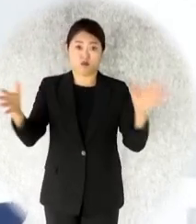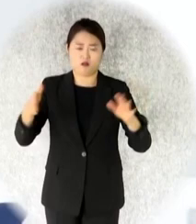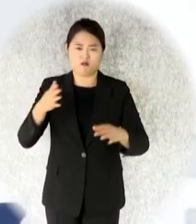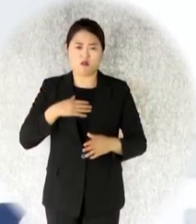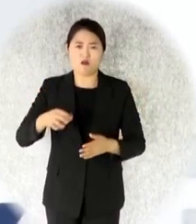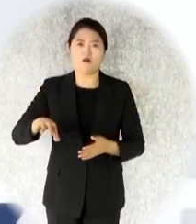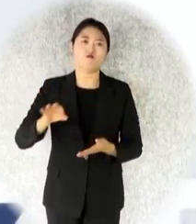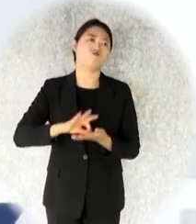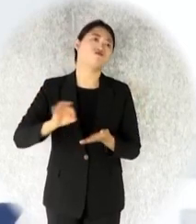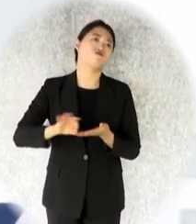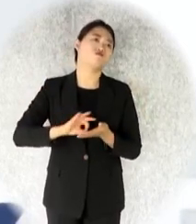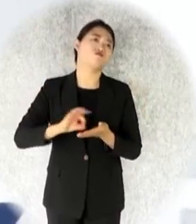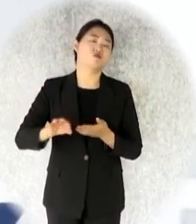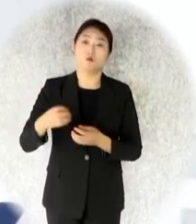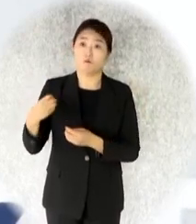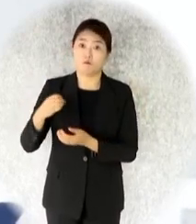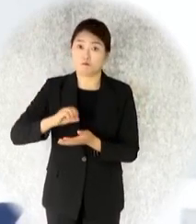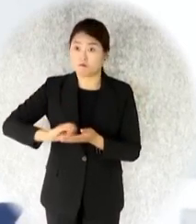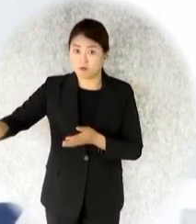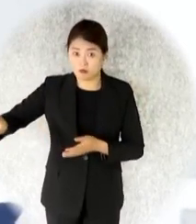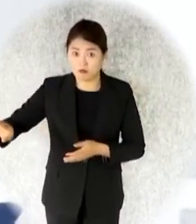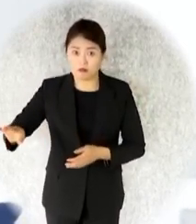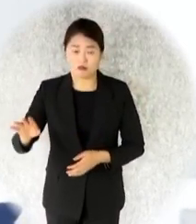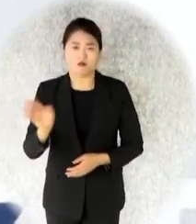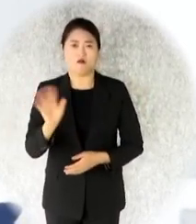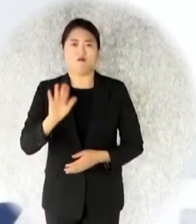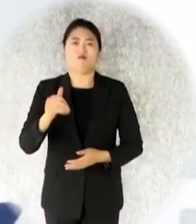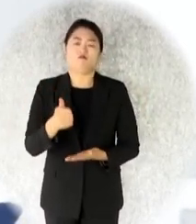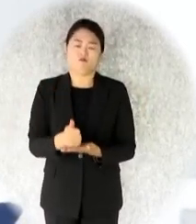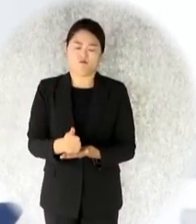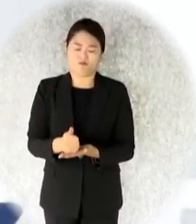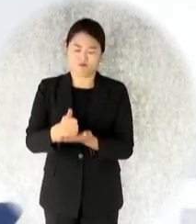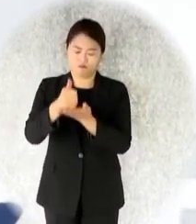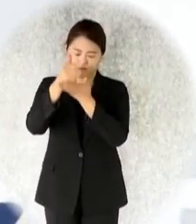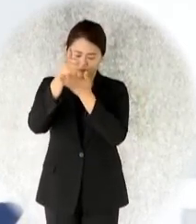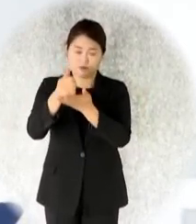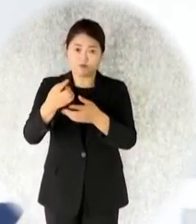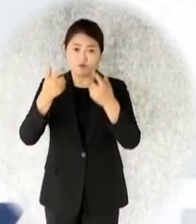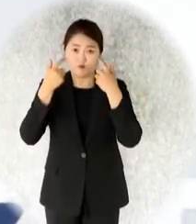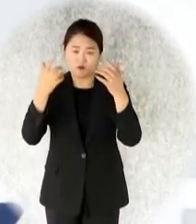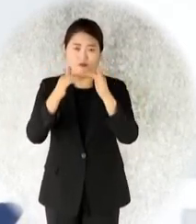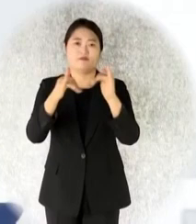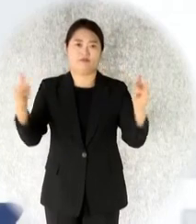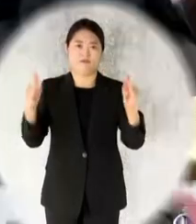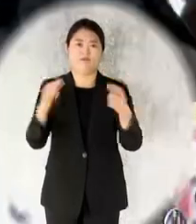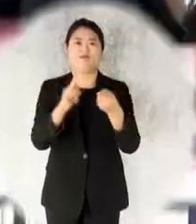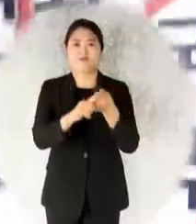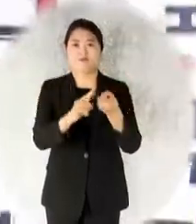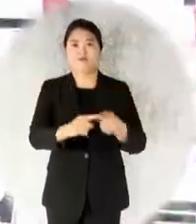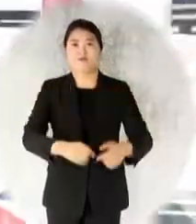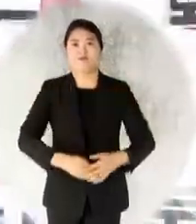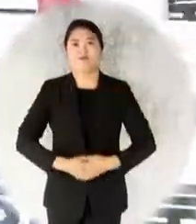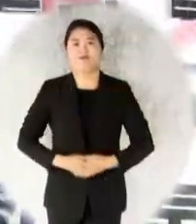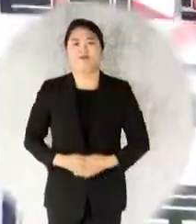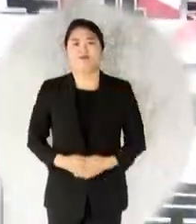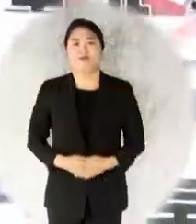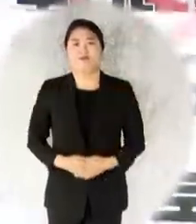쓰고 버리는 물건이 아니라 존중받아야 할 한 명의 성원이라는 겁니다